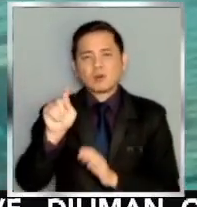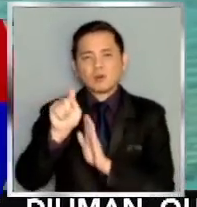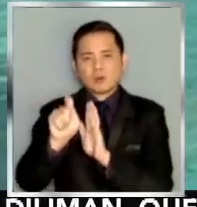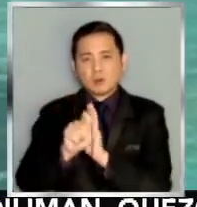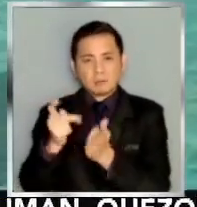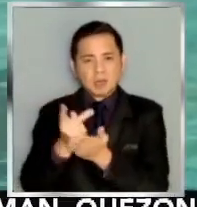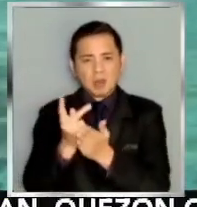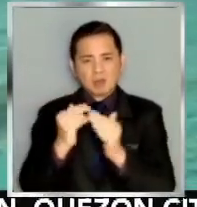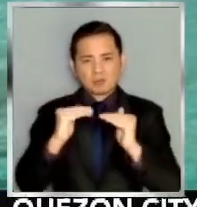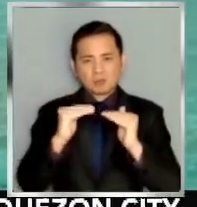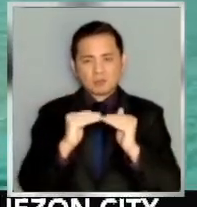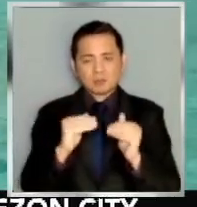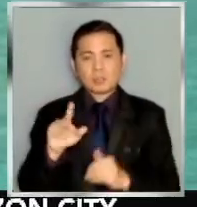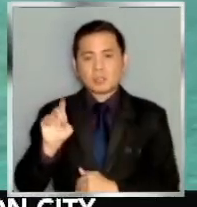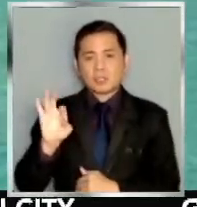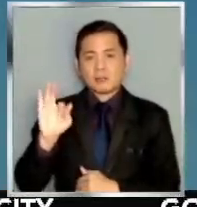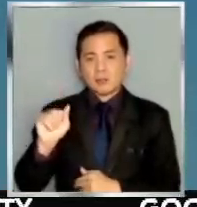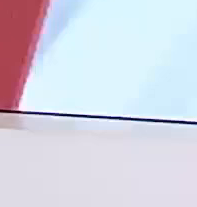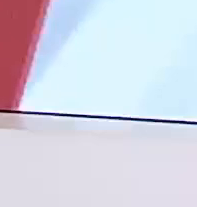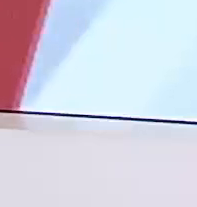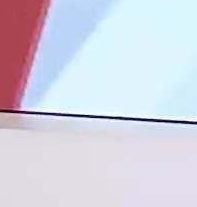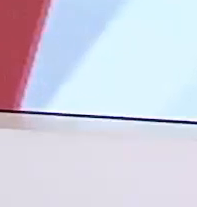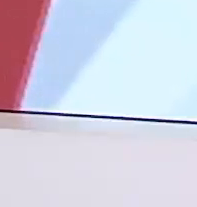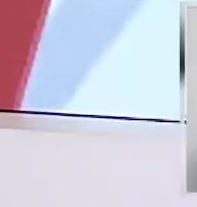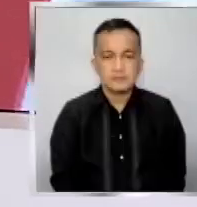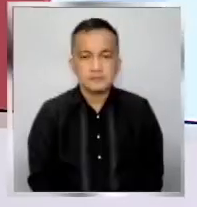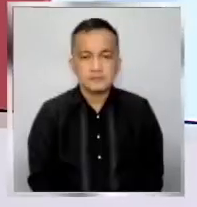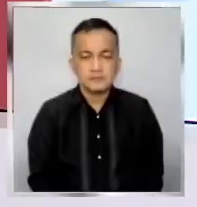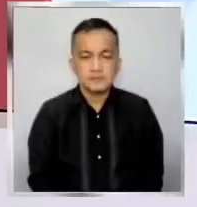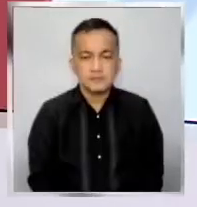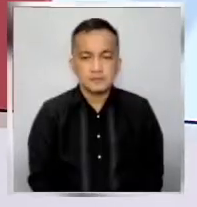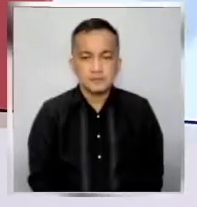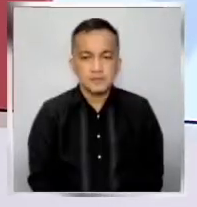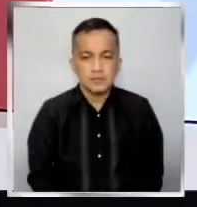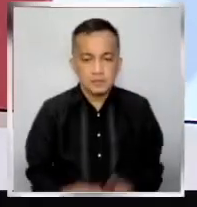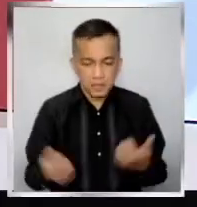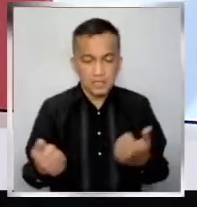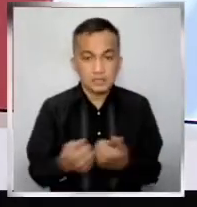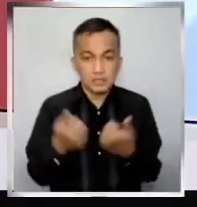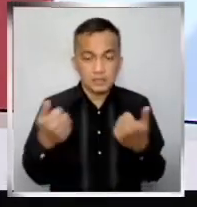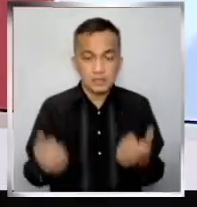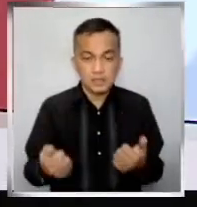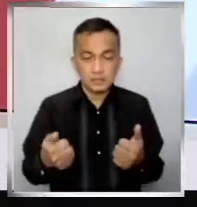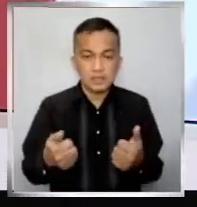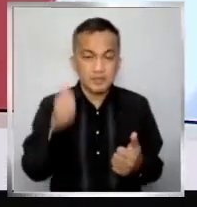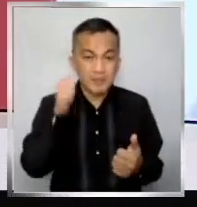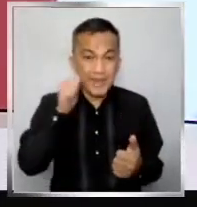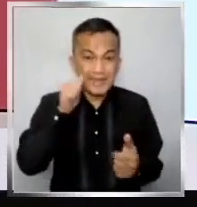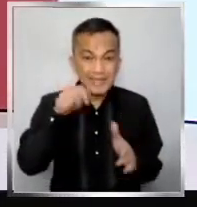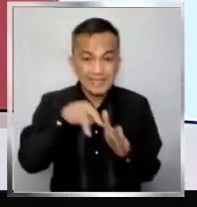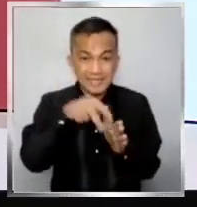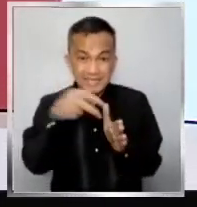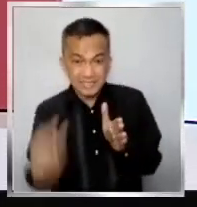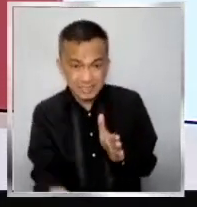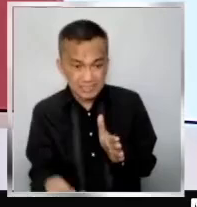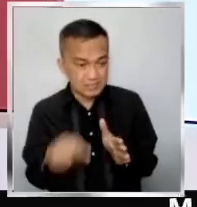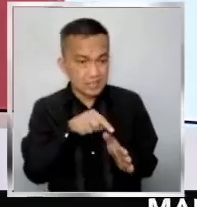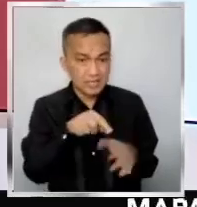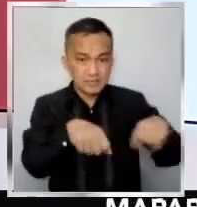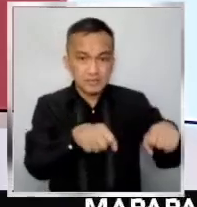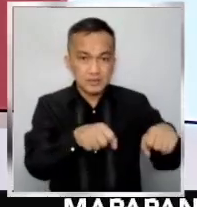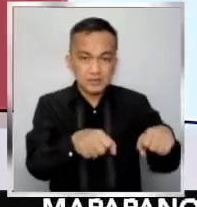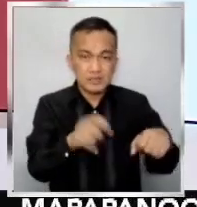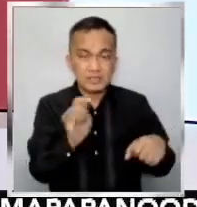DFA at Malacanang. Aksidente ang nalaglag ang isang babaeng pasahero mula sa Sinakyanya Motorcycle Taxi sa